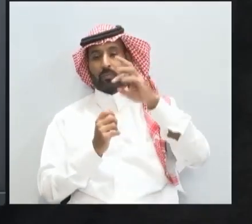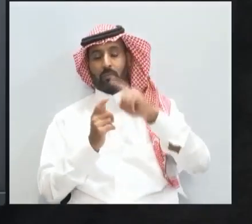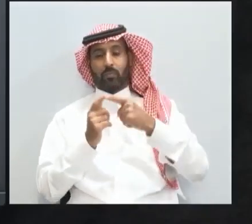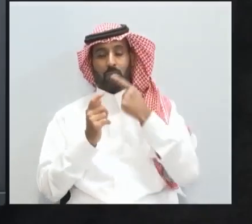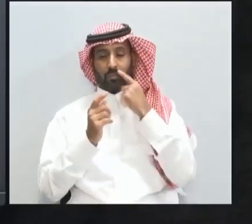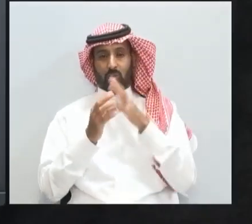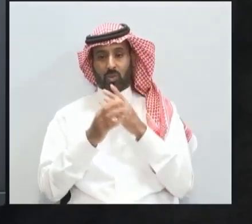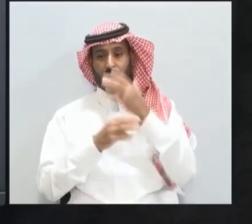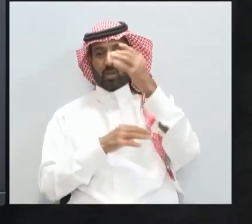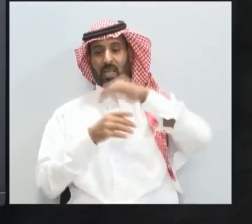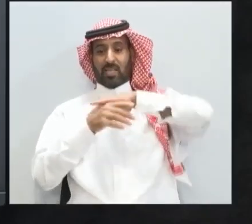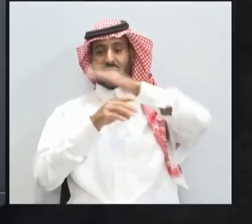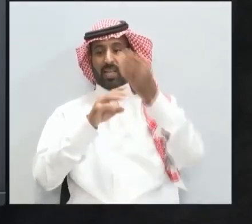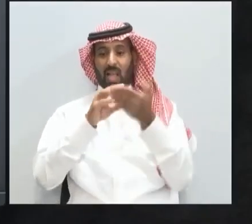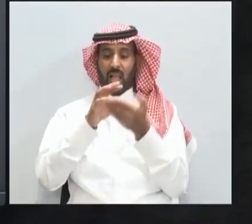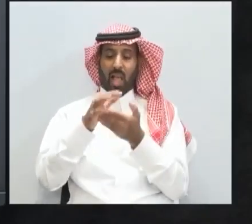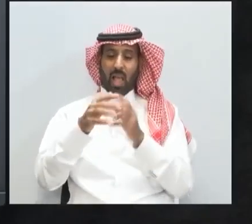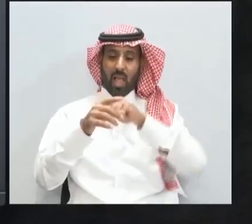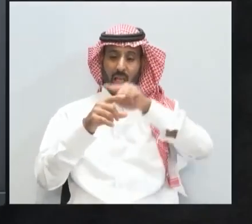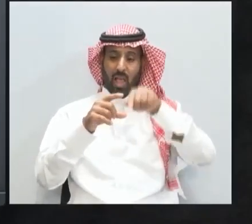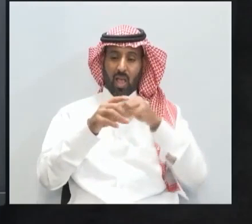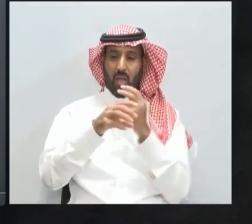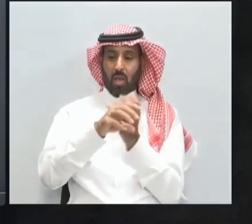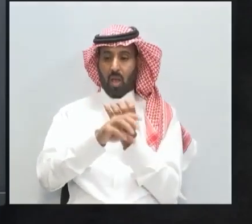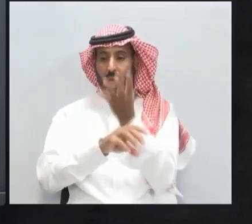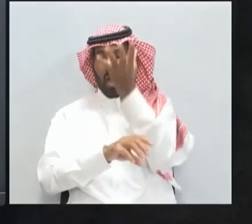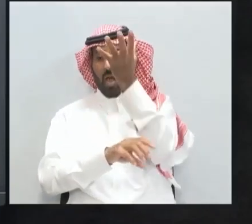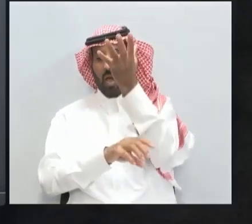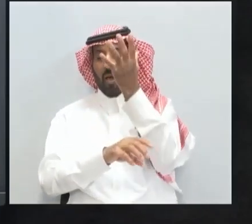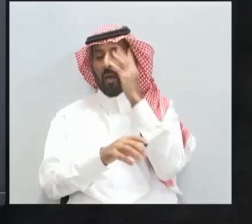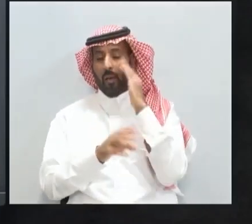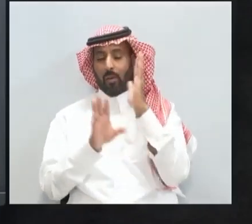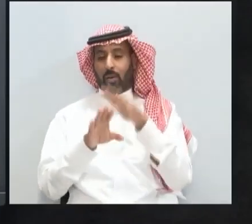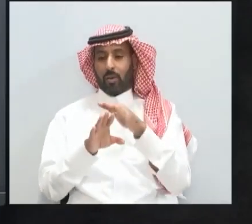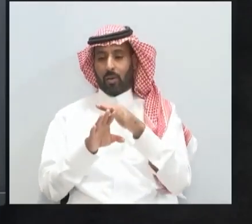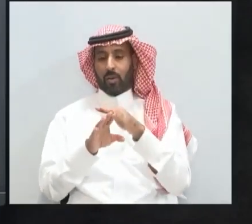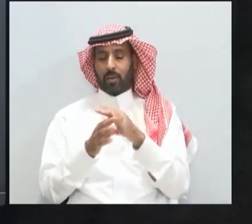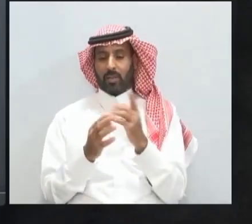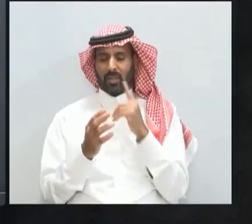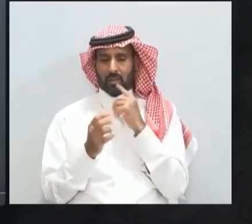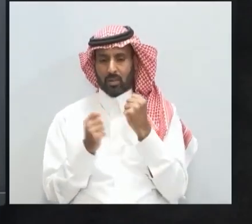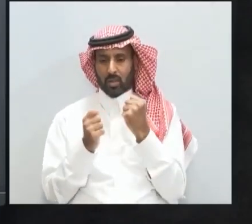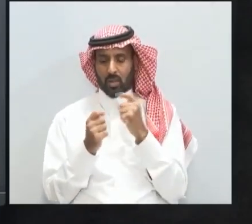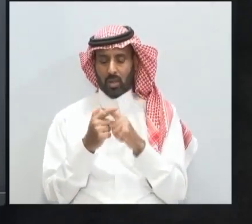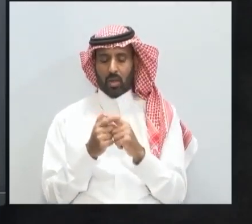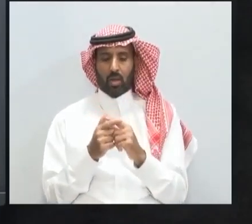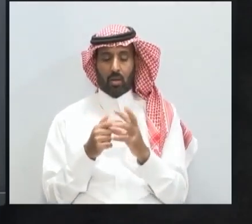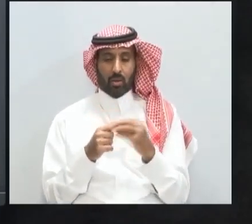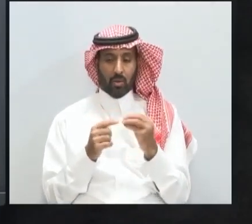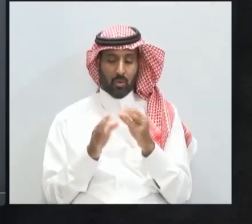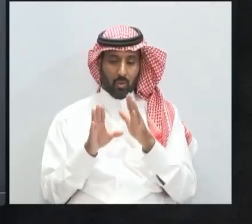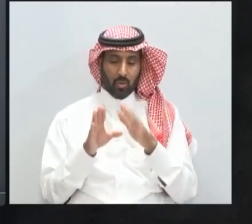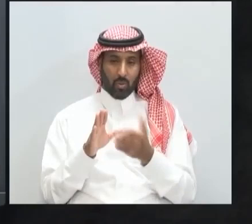الخارج الى خارج هذه الحشوه او حشوه الميتوكندريا اصبح تركيز ايونات الهيدروجين هنا عالي لذلك